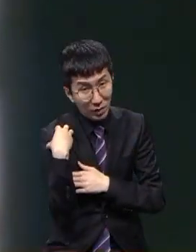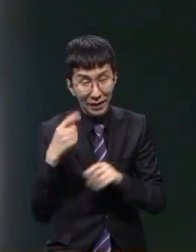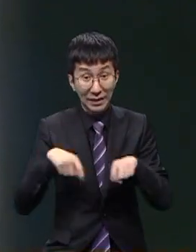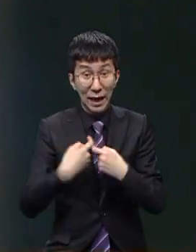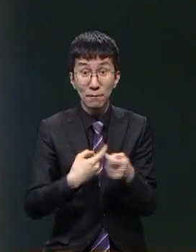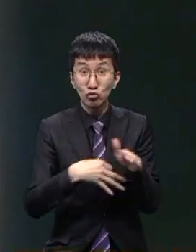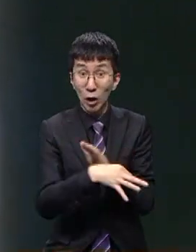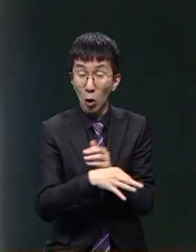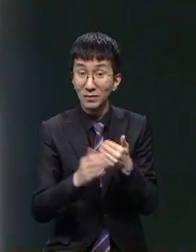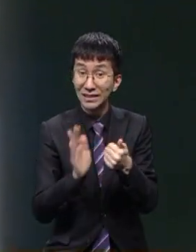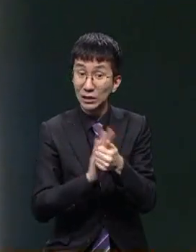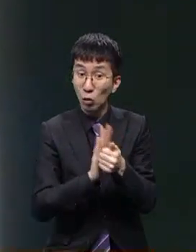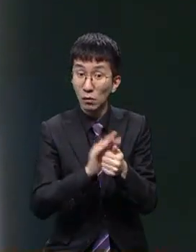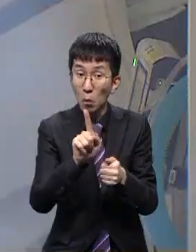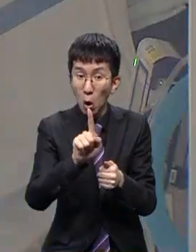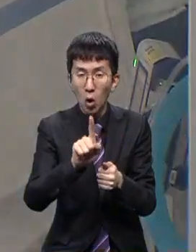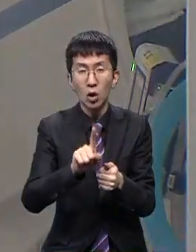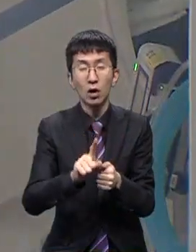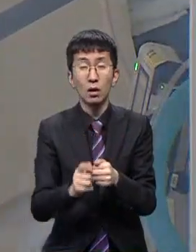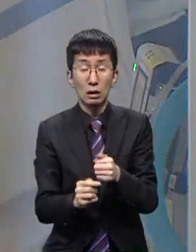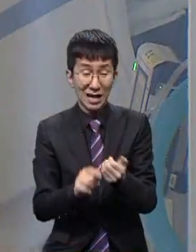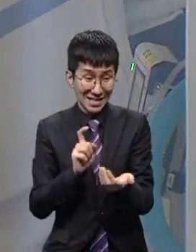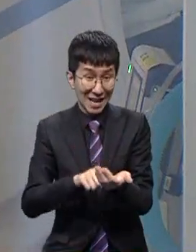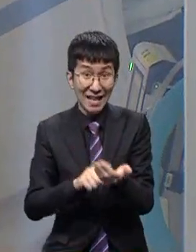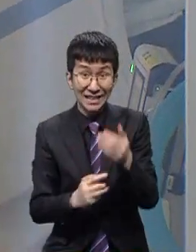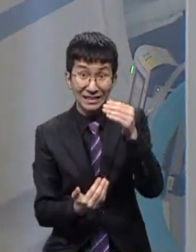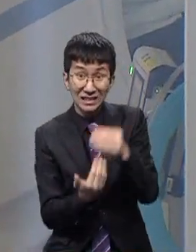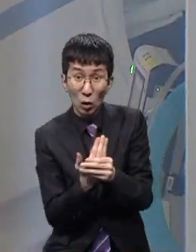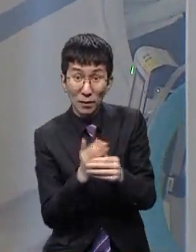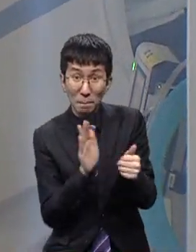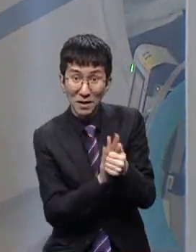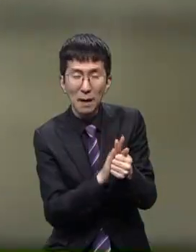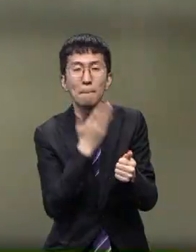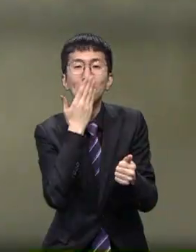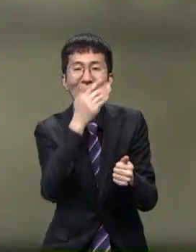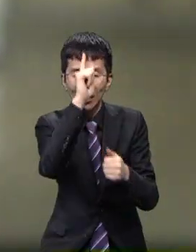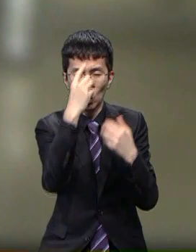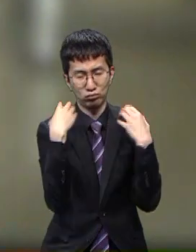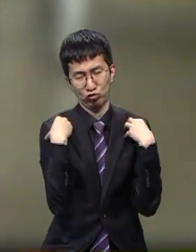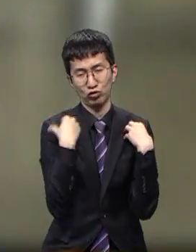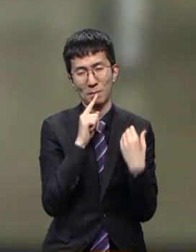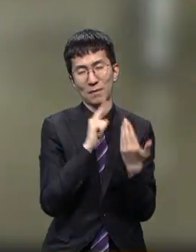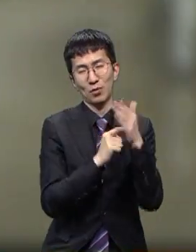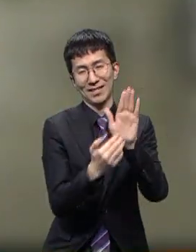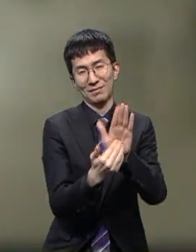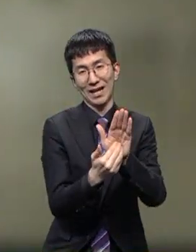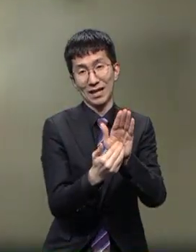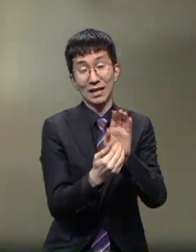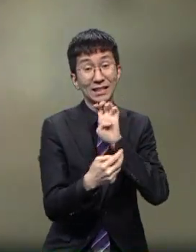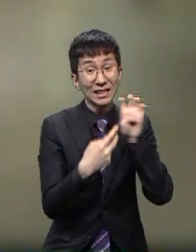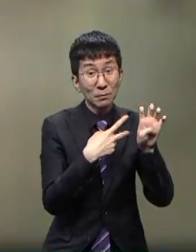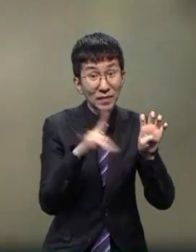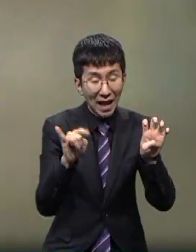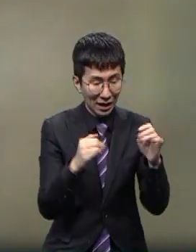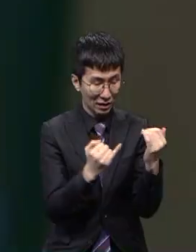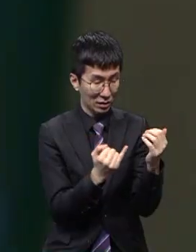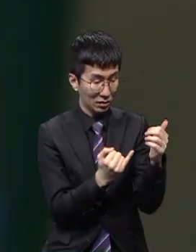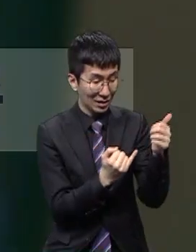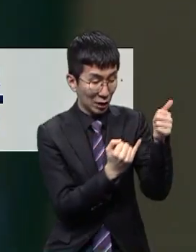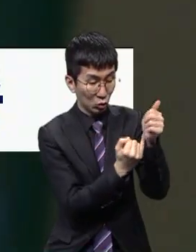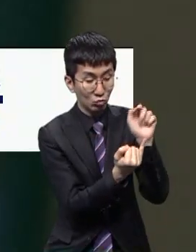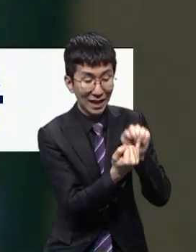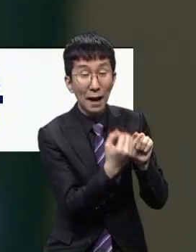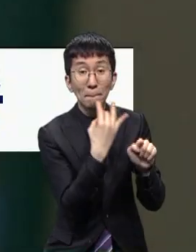지원하는 재난적 의료비 적용도 가능하다는 게 정부 설명입니다. 당장은 40대 간호조무사 사례에만